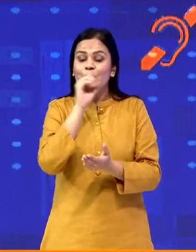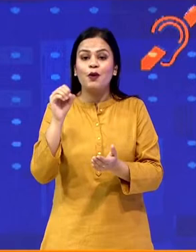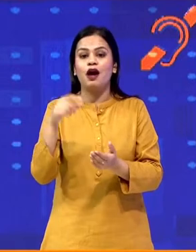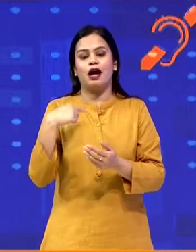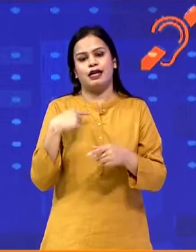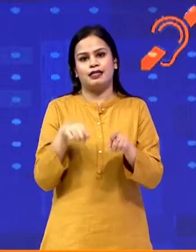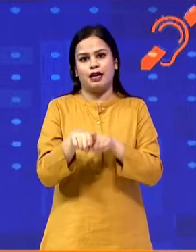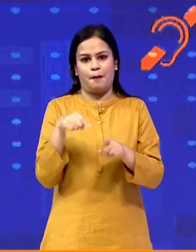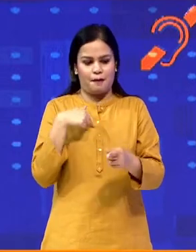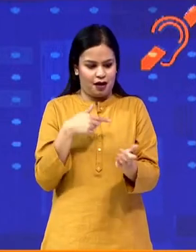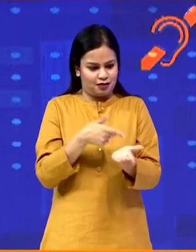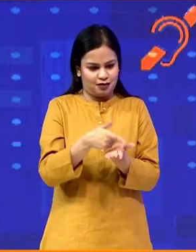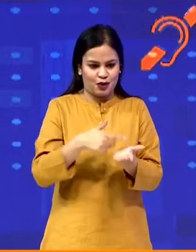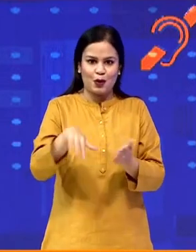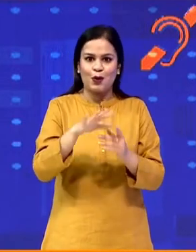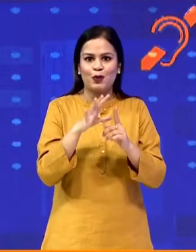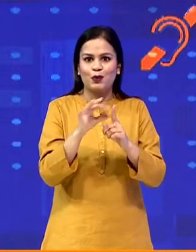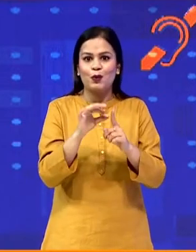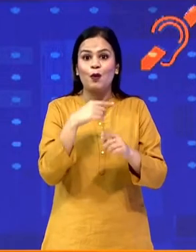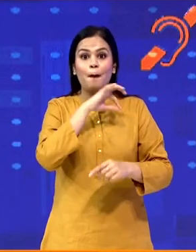जिनको ज्यादा फायदा